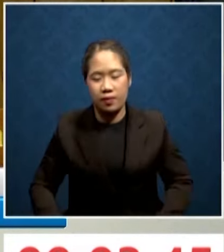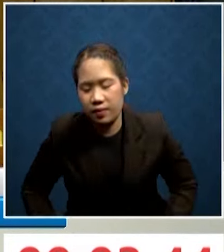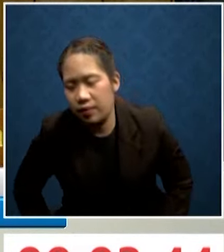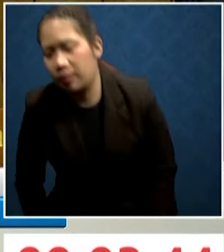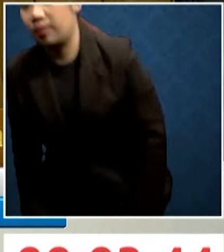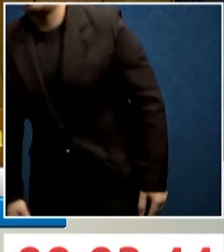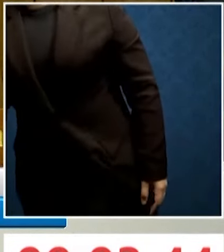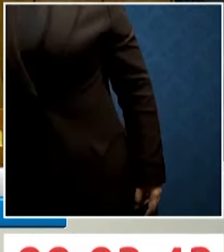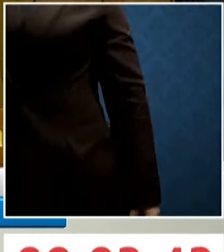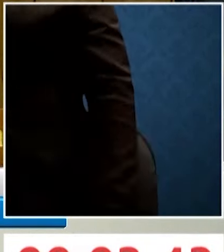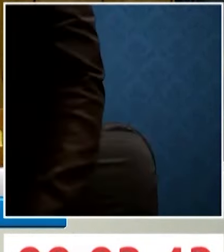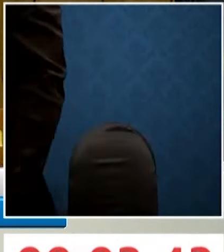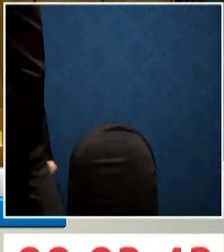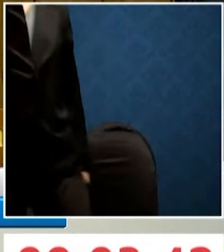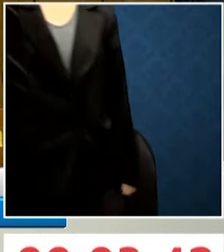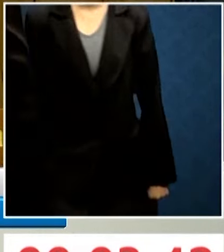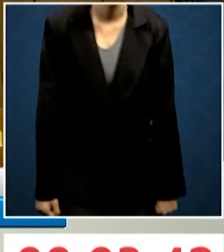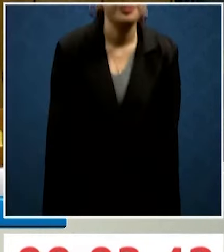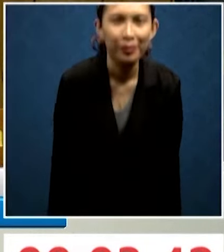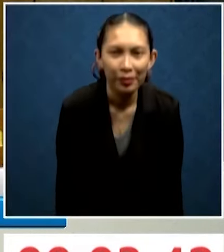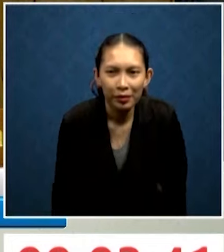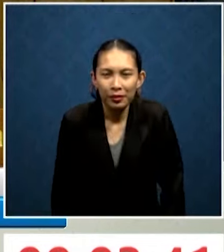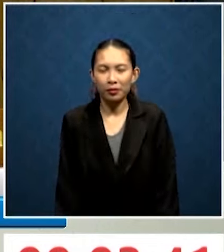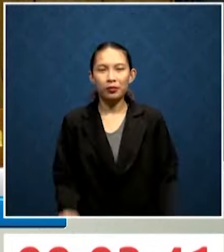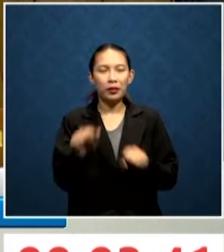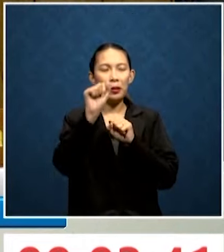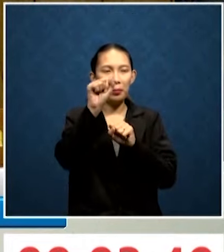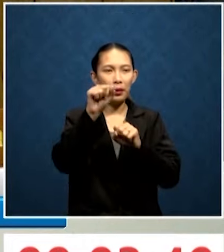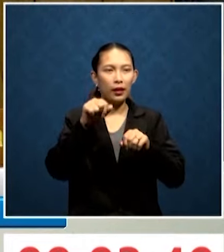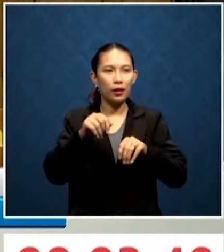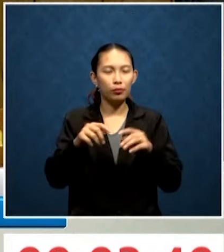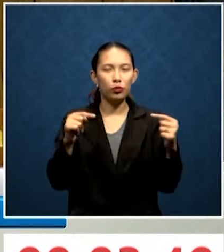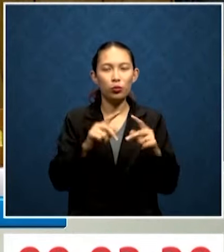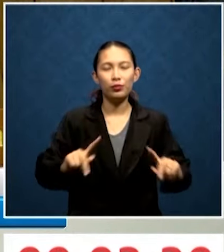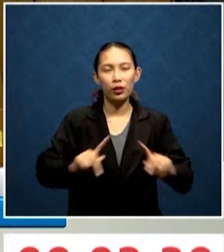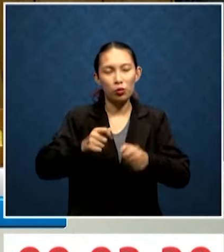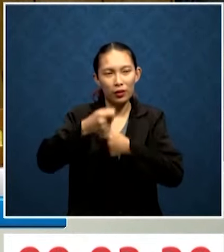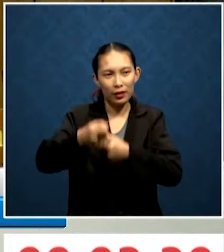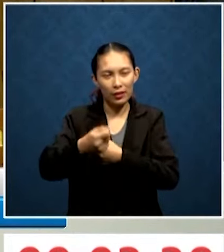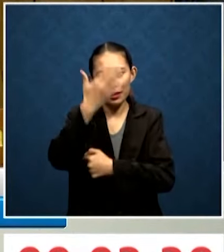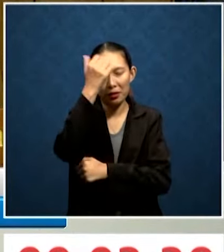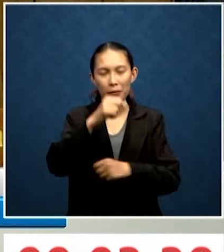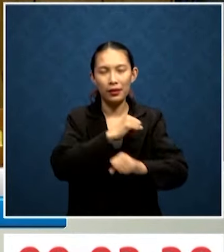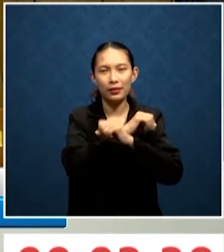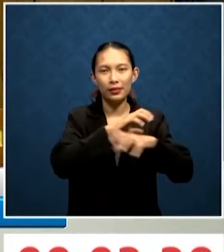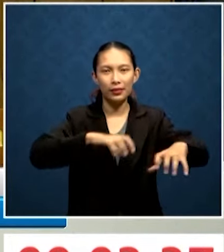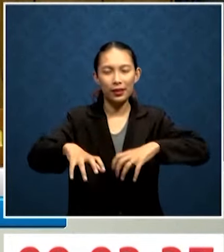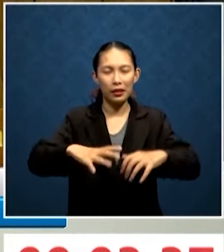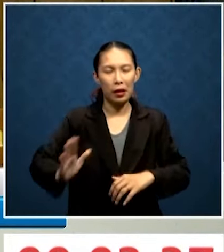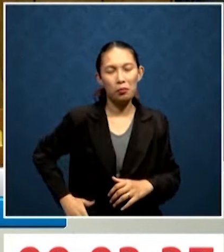าศกระทรวงเกษตรและสหกรณ์เพื่อควบคุมการจัดสวัสดิการสุนัขพันธุ์ดุ